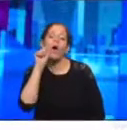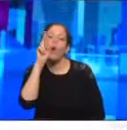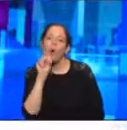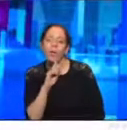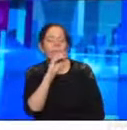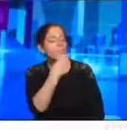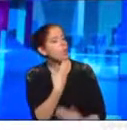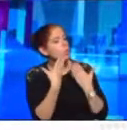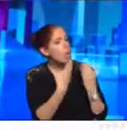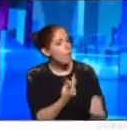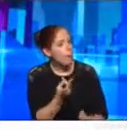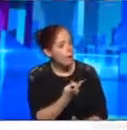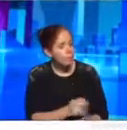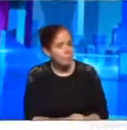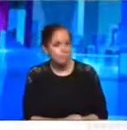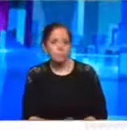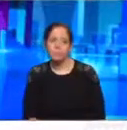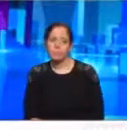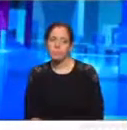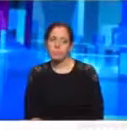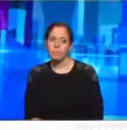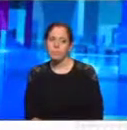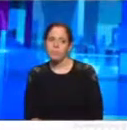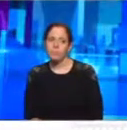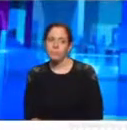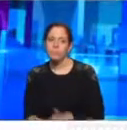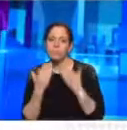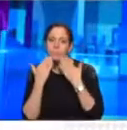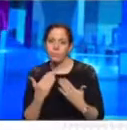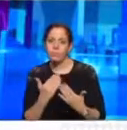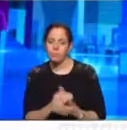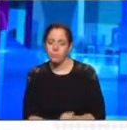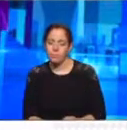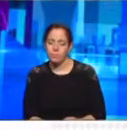תודה רבה לכם. תודה. תודה רבה.